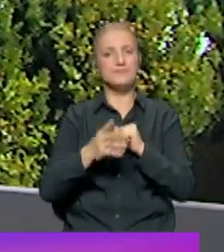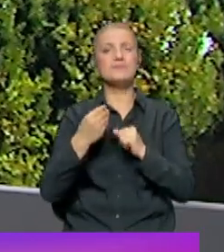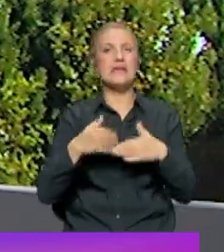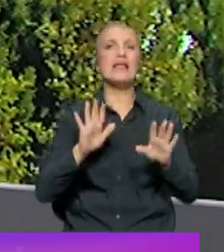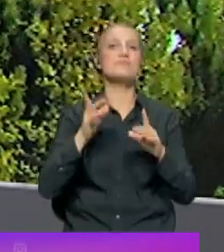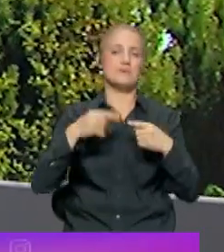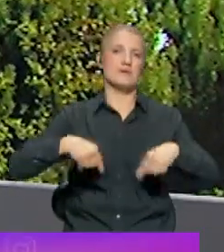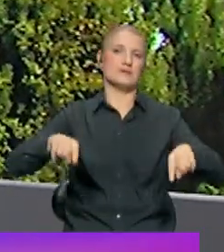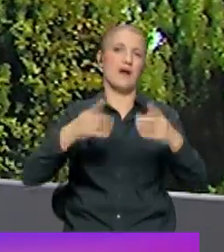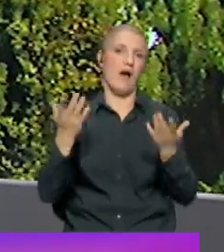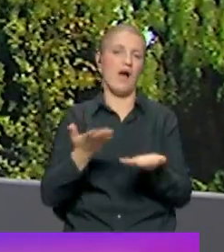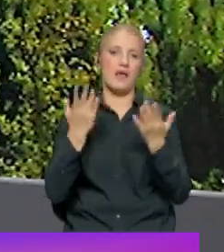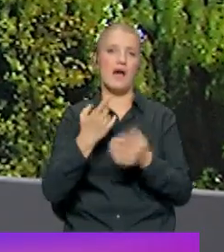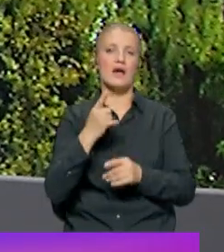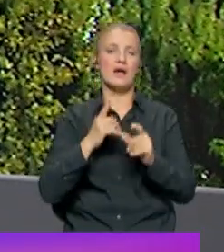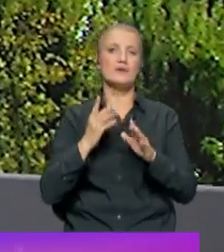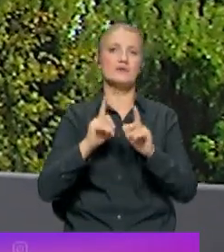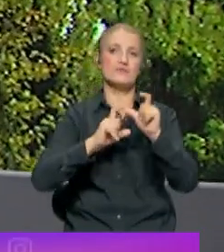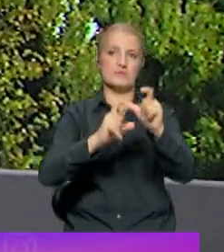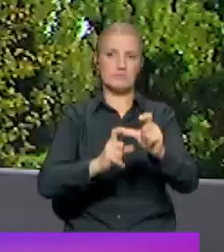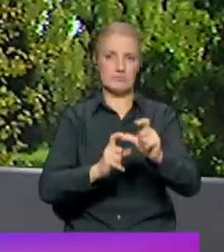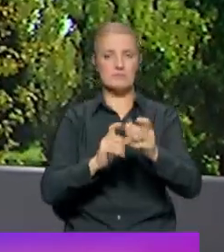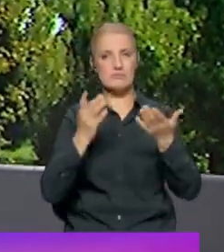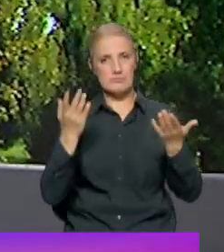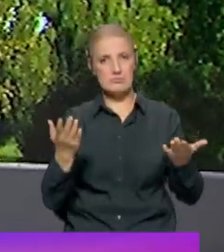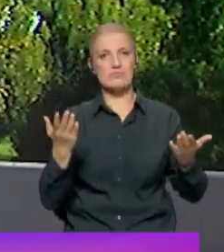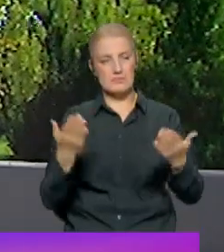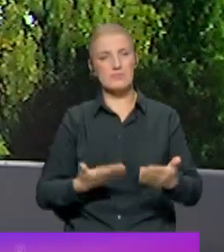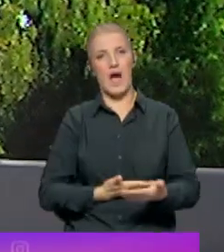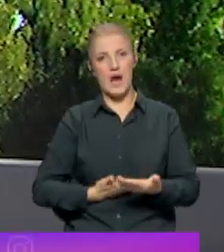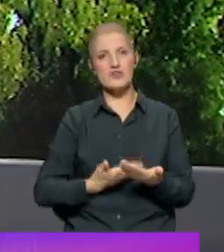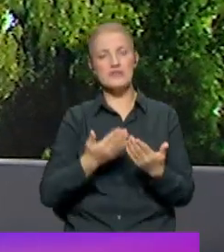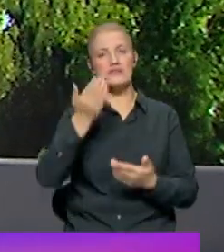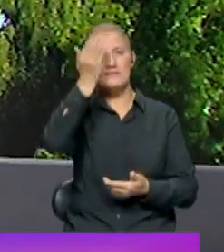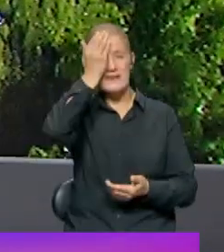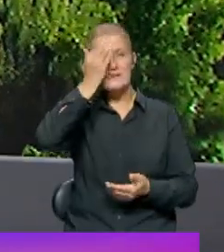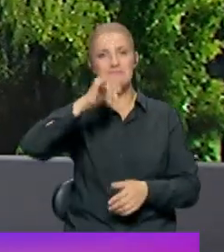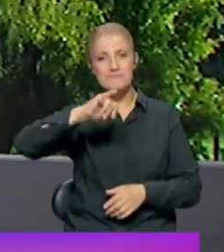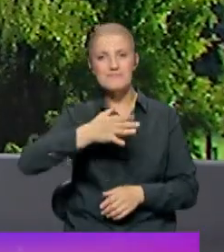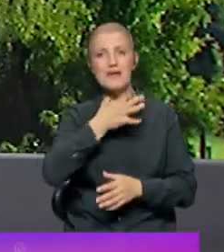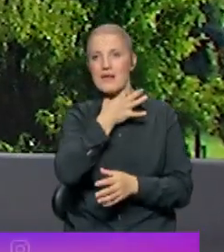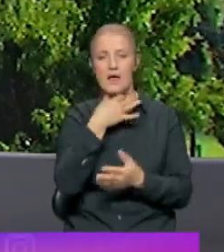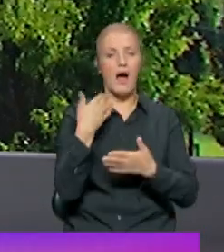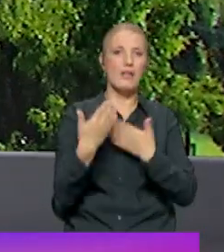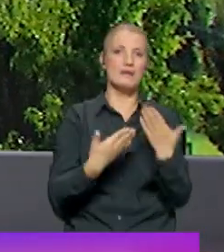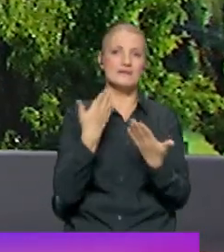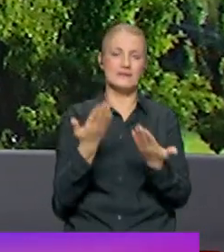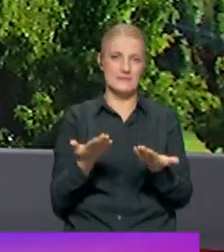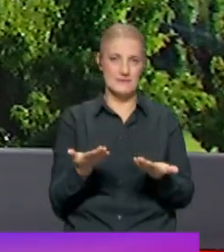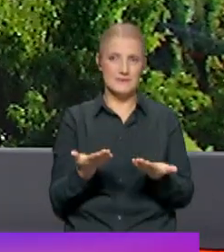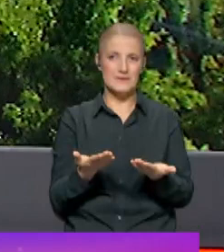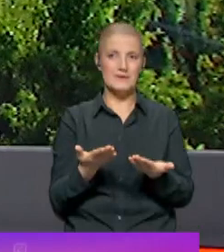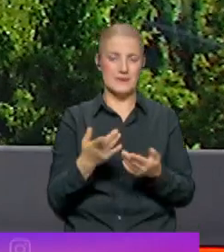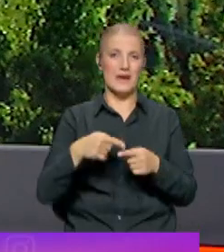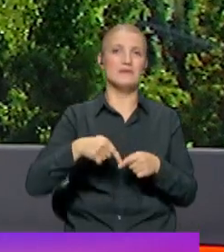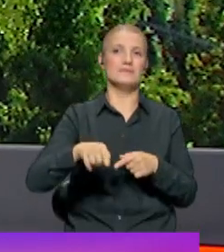değil miyiz hala diye sormuş Madem açlıktan yoksulluktan bahsettiğiniz sevgili izleyicimiz ilerleyen